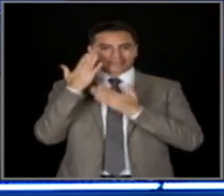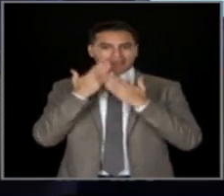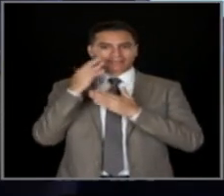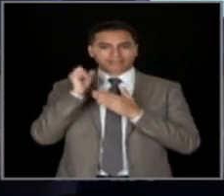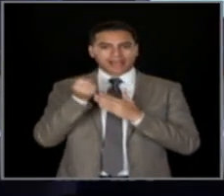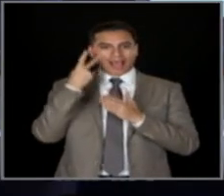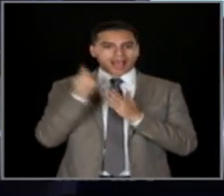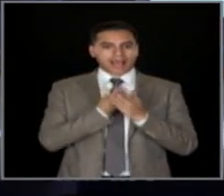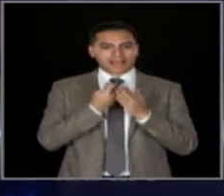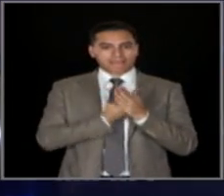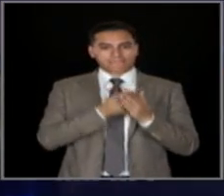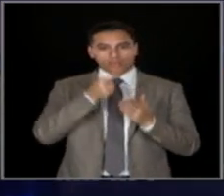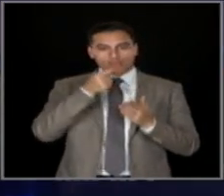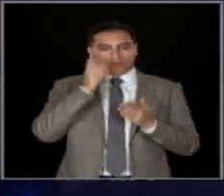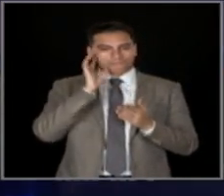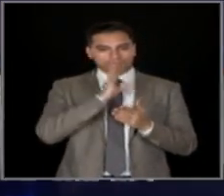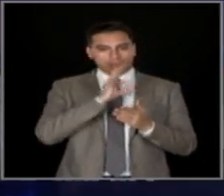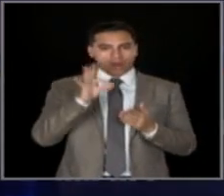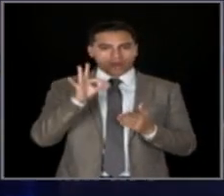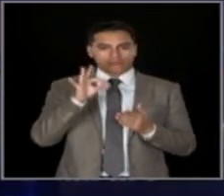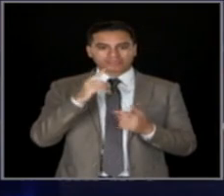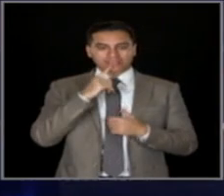البرتغالي، ده كان سنة